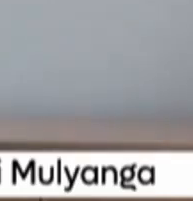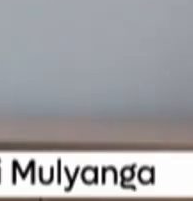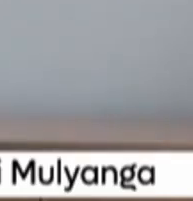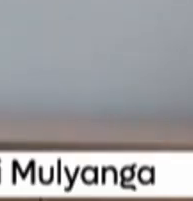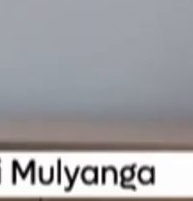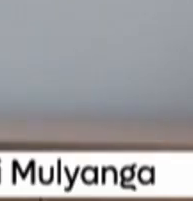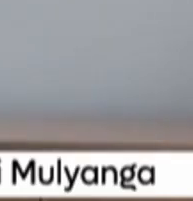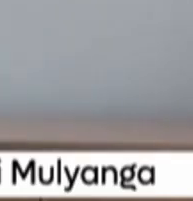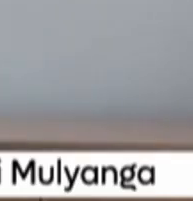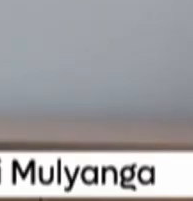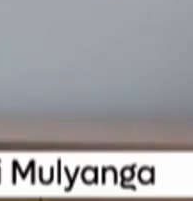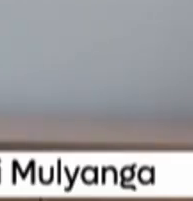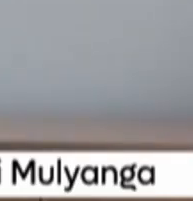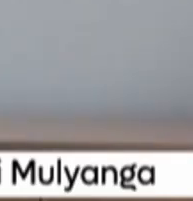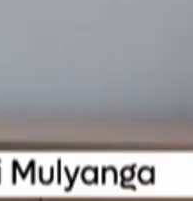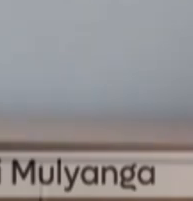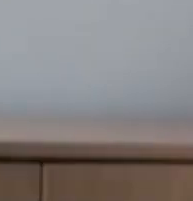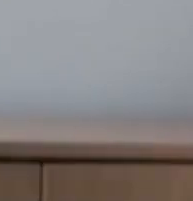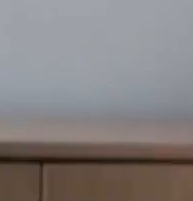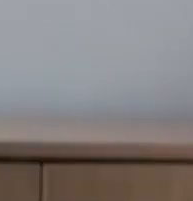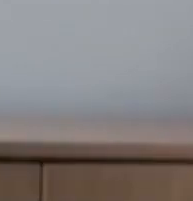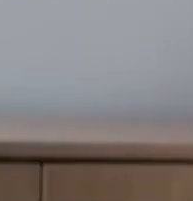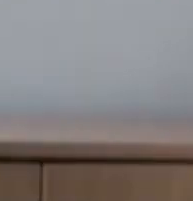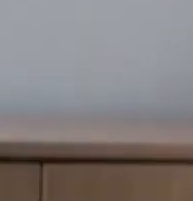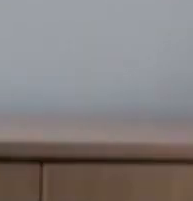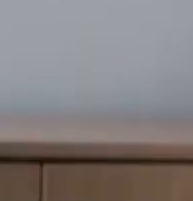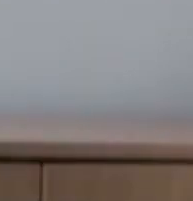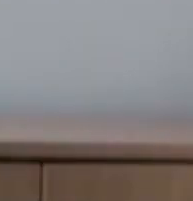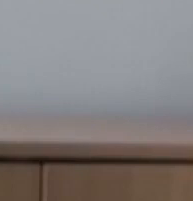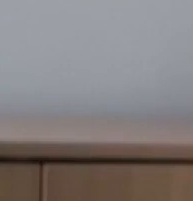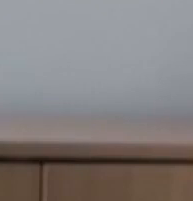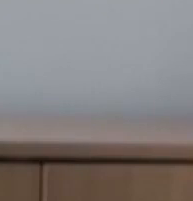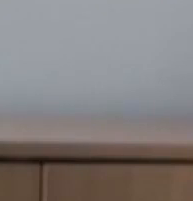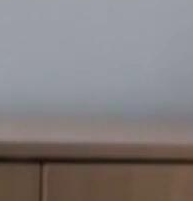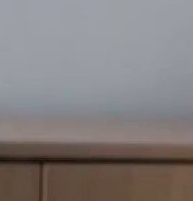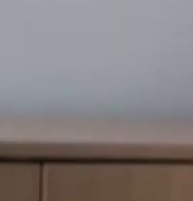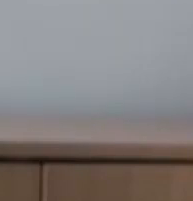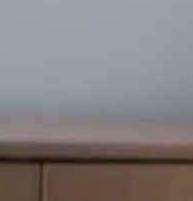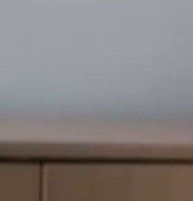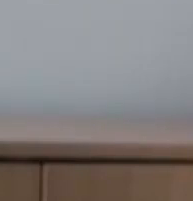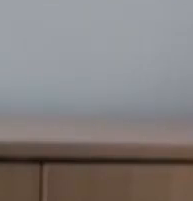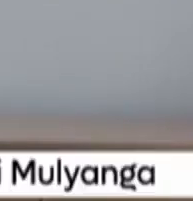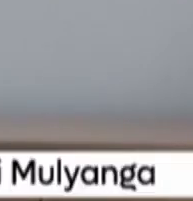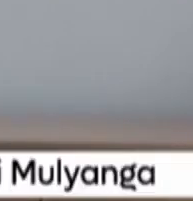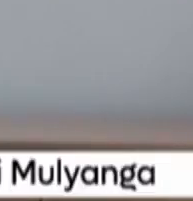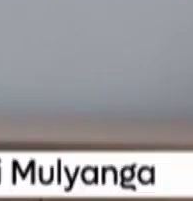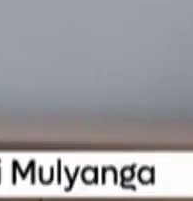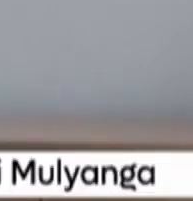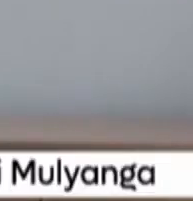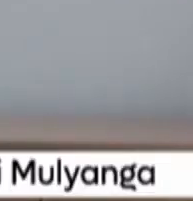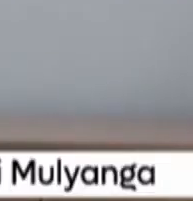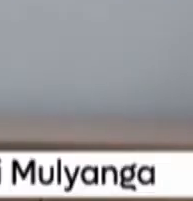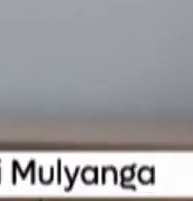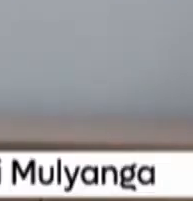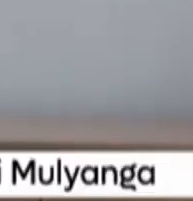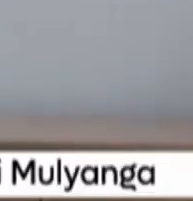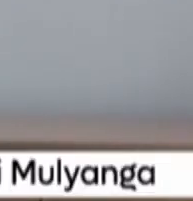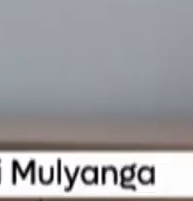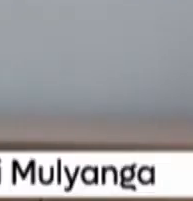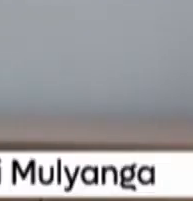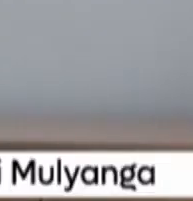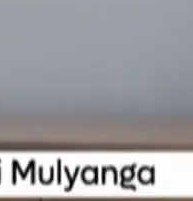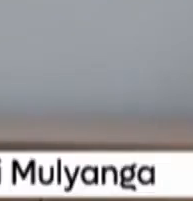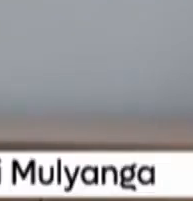omulimu omukulu ogw'obwakabona tugukola kuba gukwata butereevu ku bwakabaka tugukola nga tugukolera ku